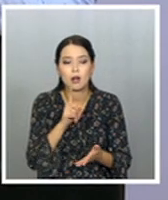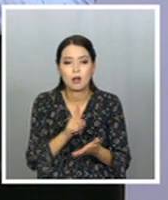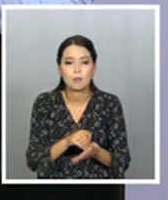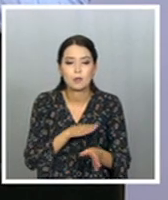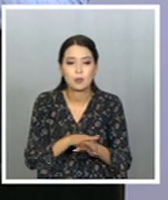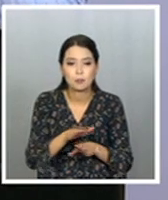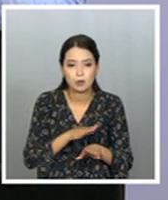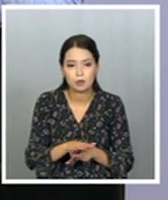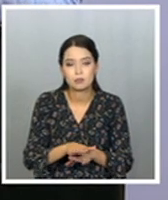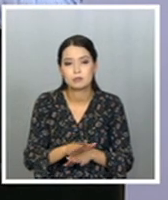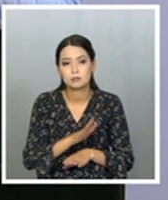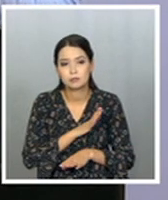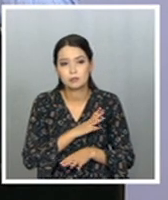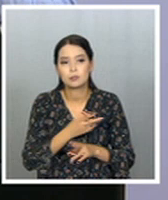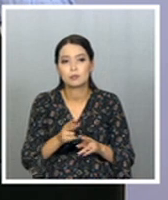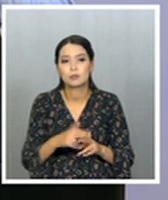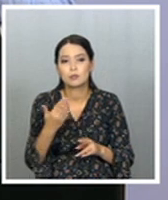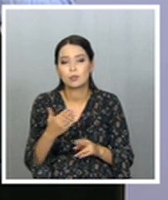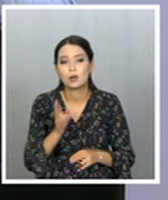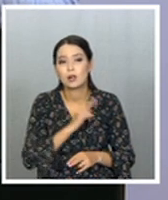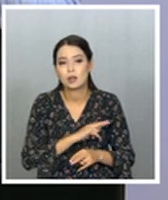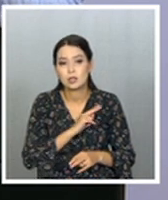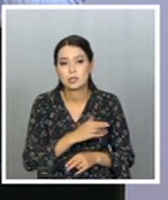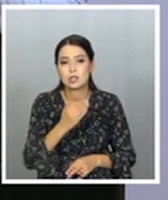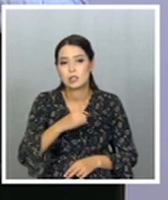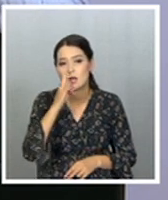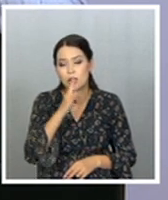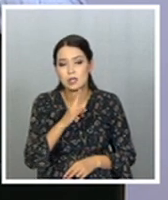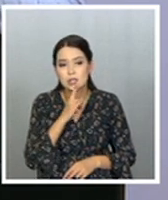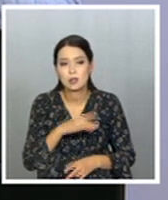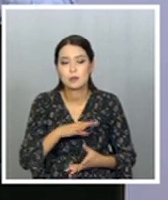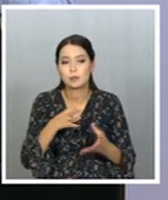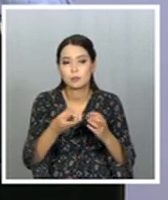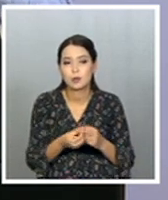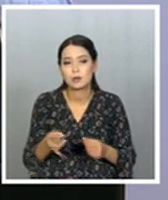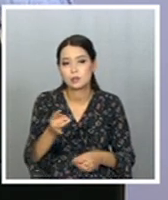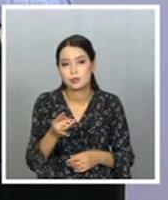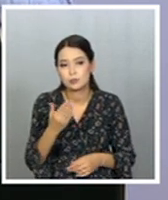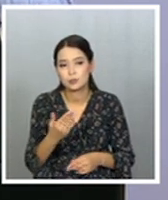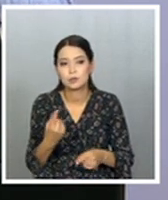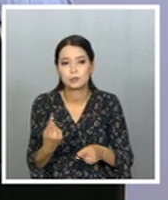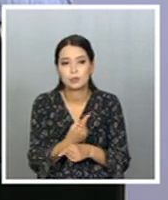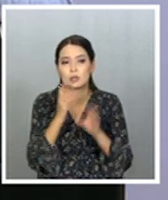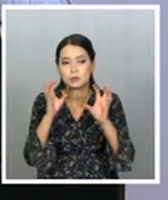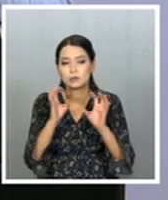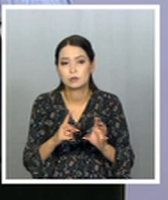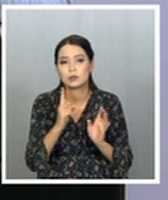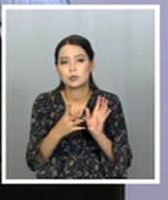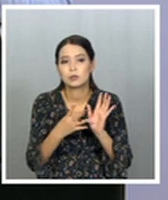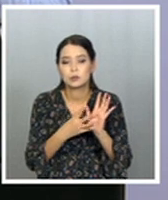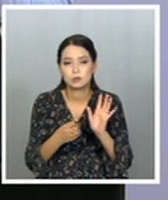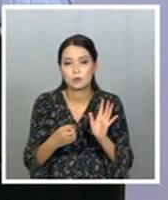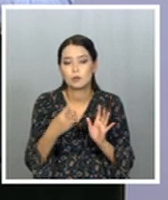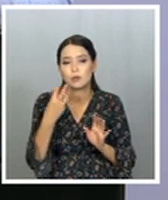айқындады. Бұл декларация Қазақ Кеңес Социалистік Республикасының алғашқы конституциясы 1937